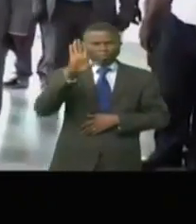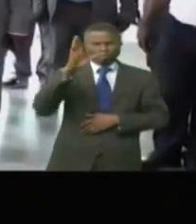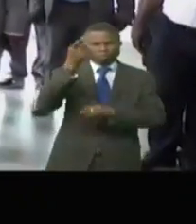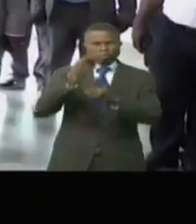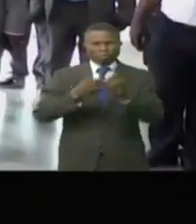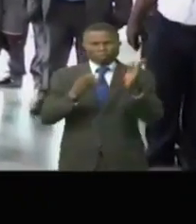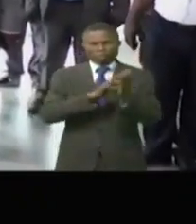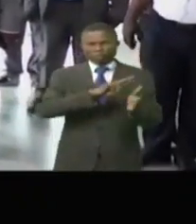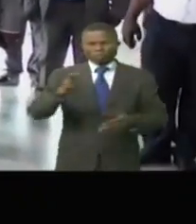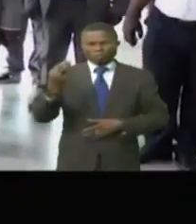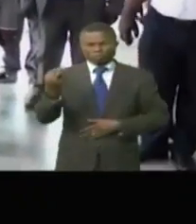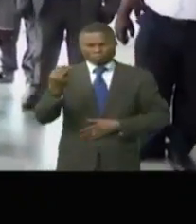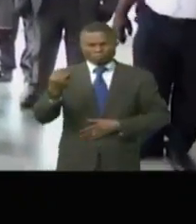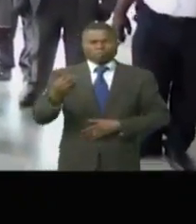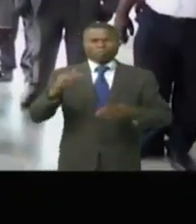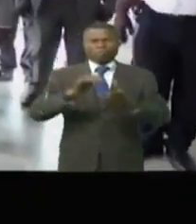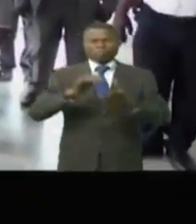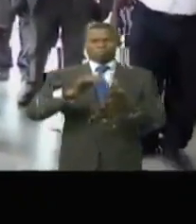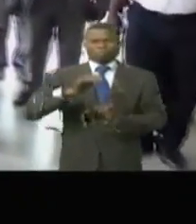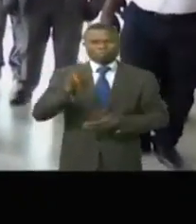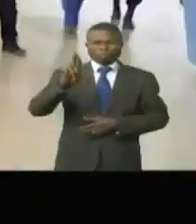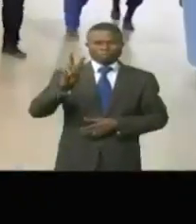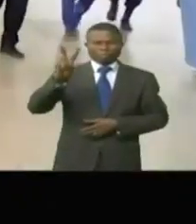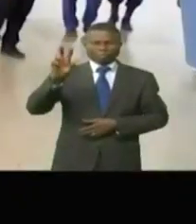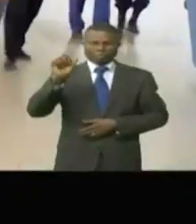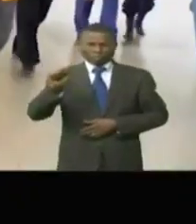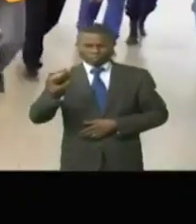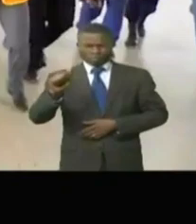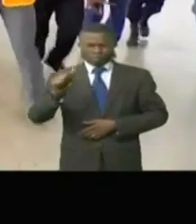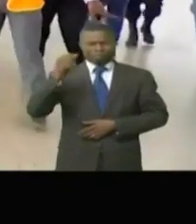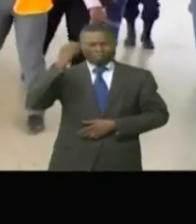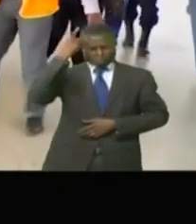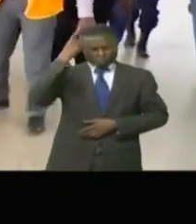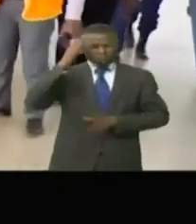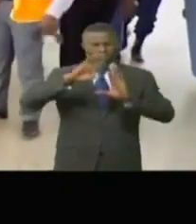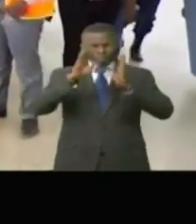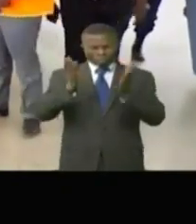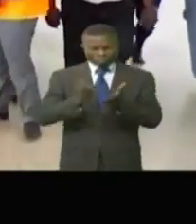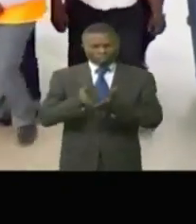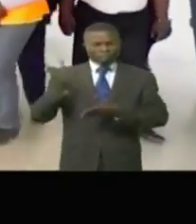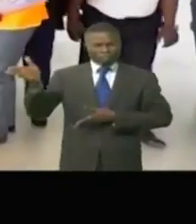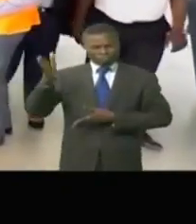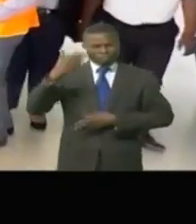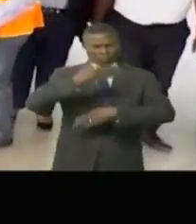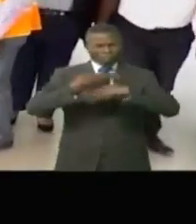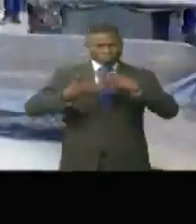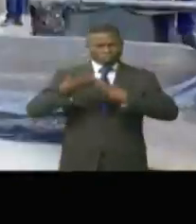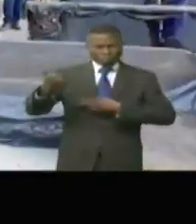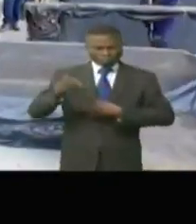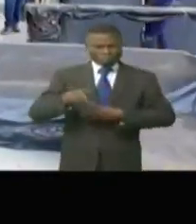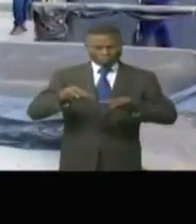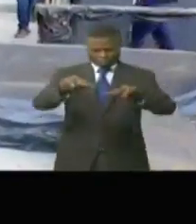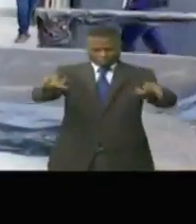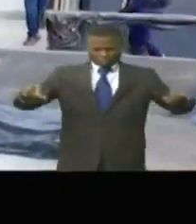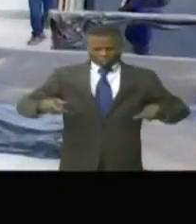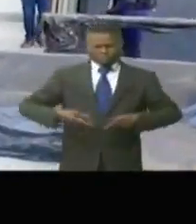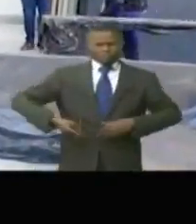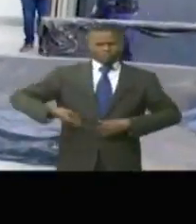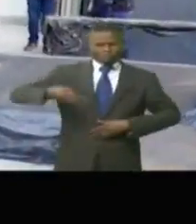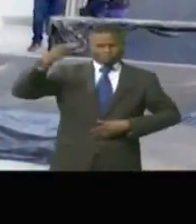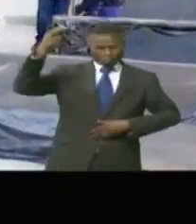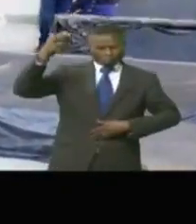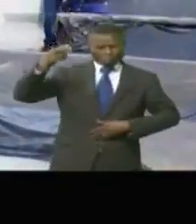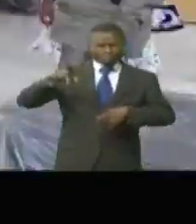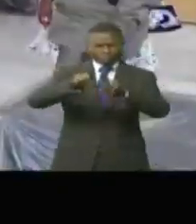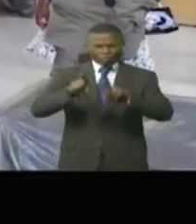du responsable de la RVA, il s'est absolument s'agit de comprendre tous les compartiments de ce bijou. Partant du salon VIP pour les vols locaux